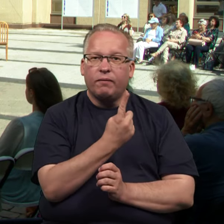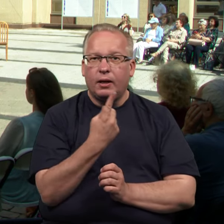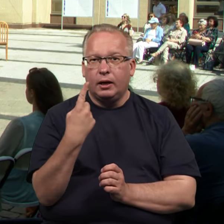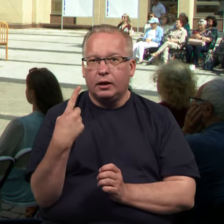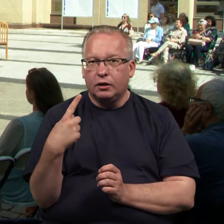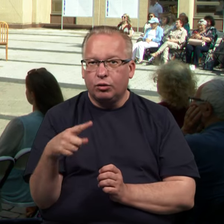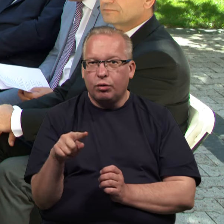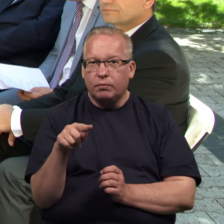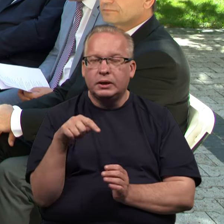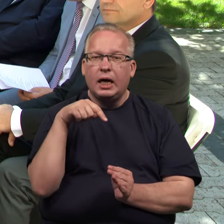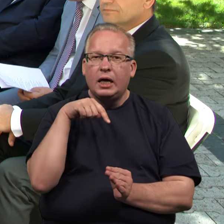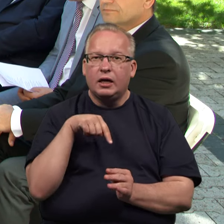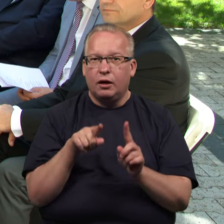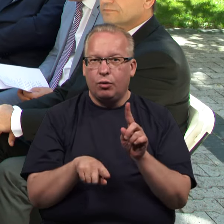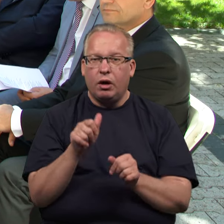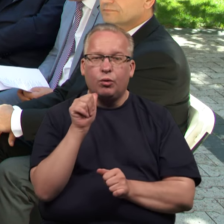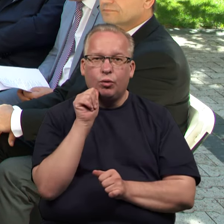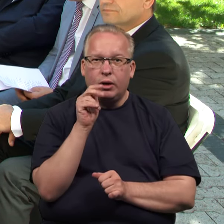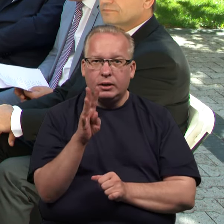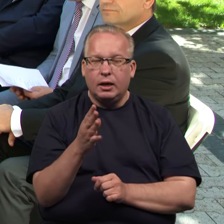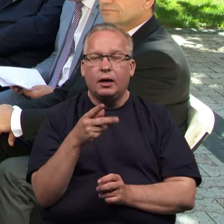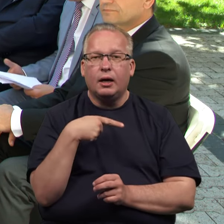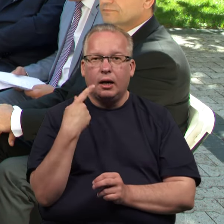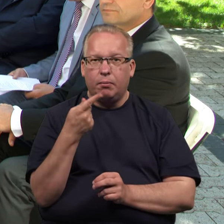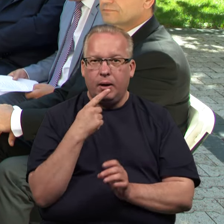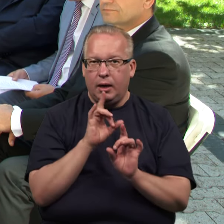kur kas giliau nei kasdieniškas kalbėjimas.